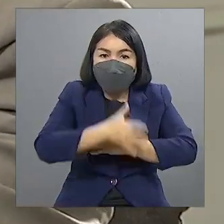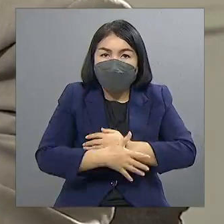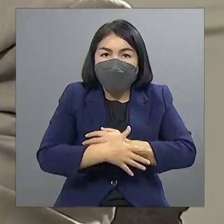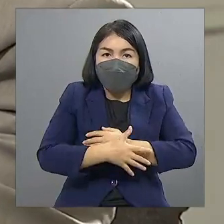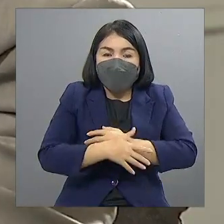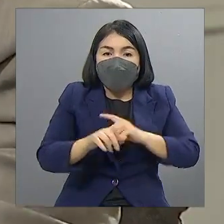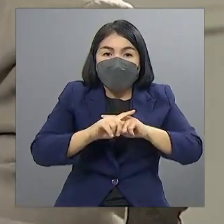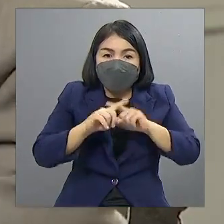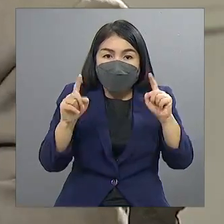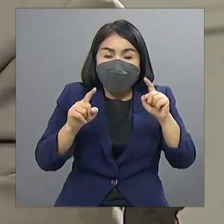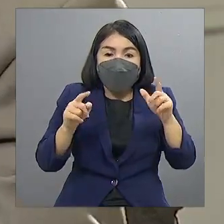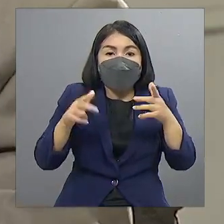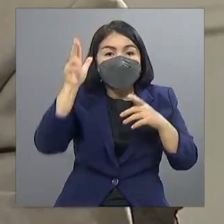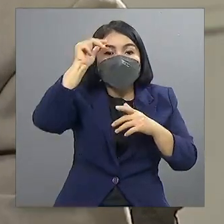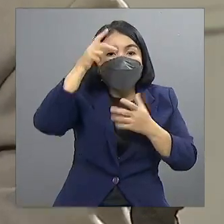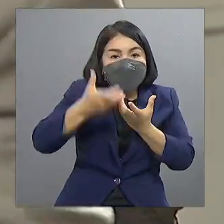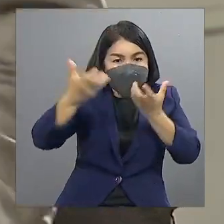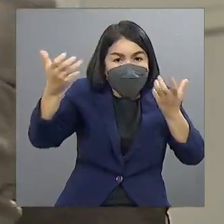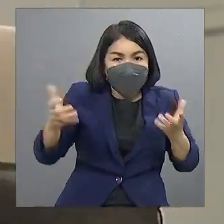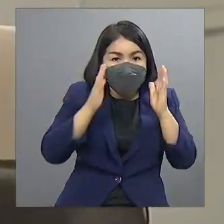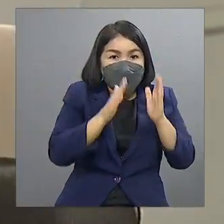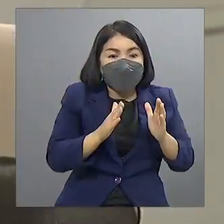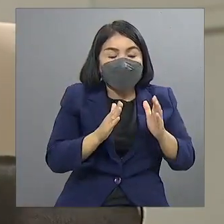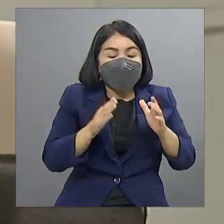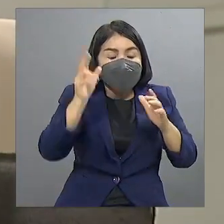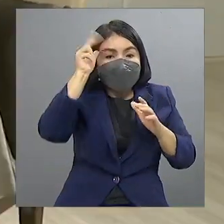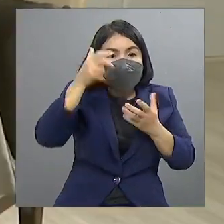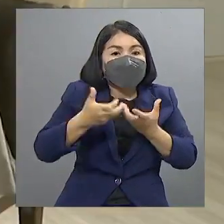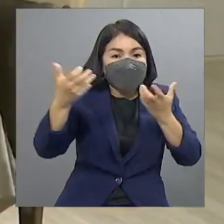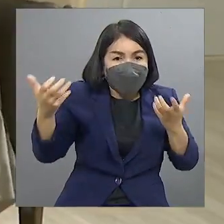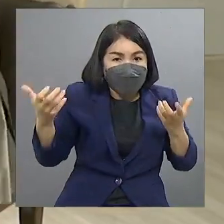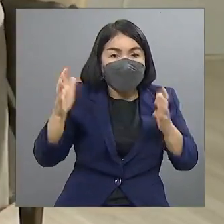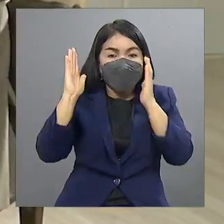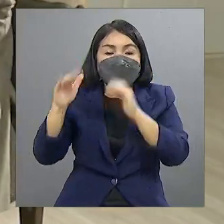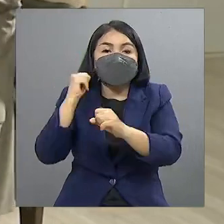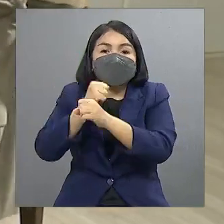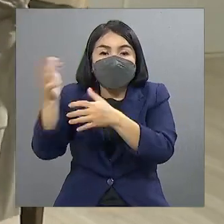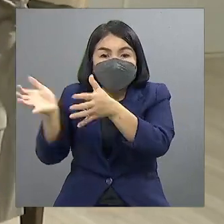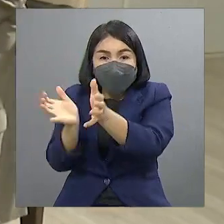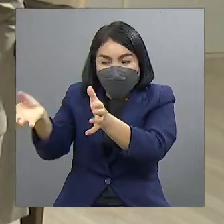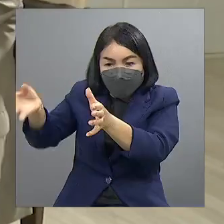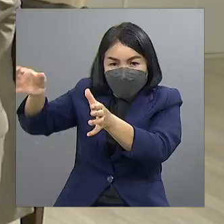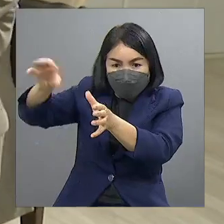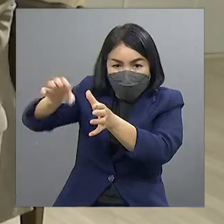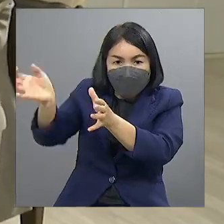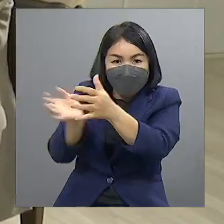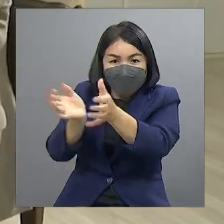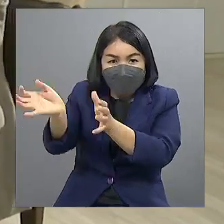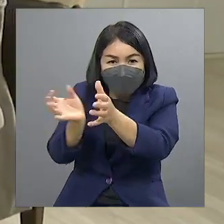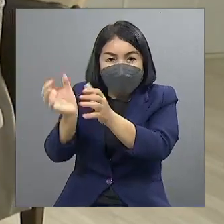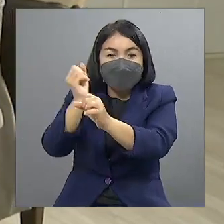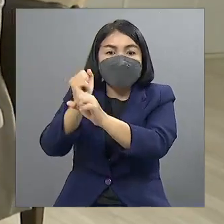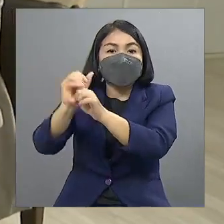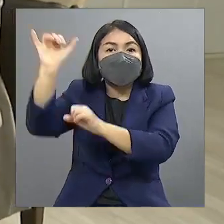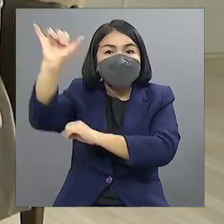จากม้าได้นะครับฉะนั้นเกี่ยวกับคนหล่อเนี่ยก็จะมีภาพซึ่งทางลงหล่อนี้ชื่อลงหล่อ